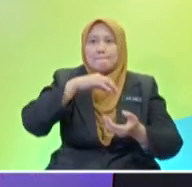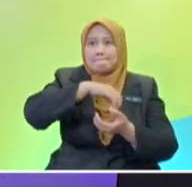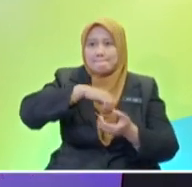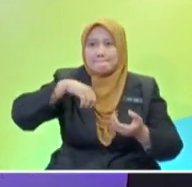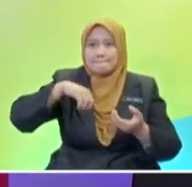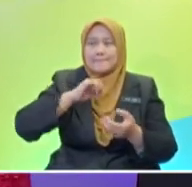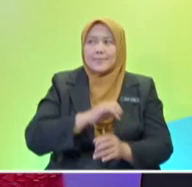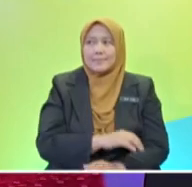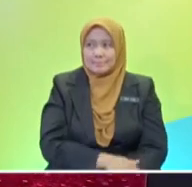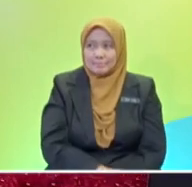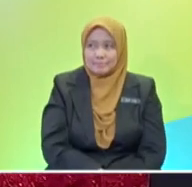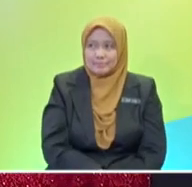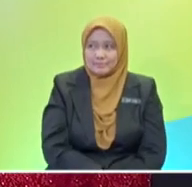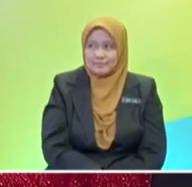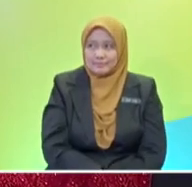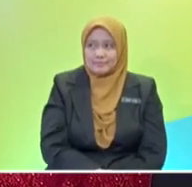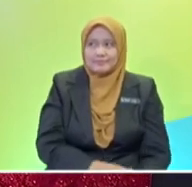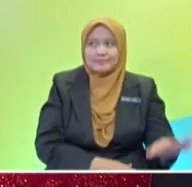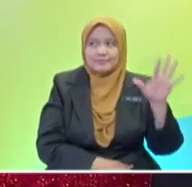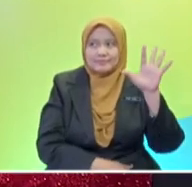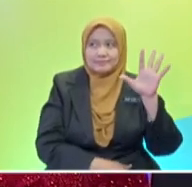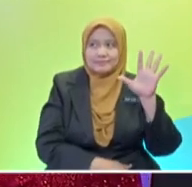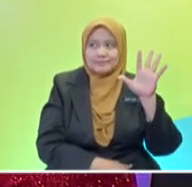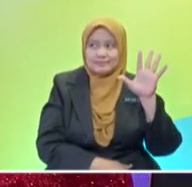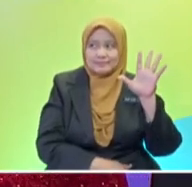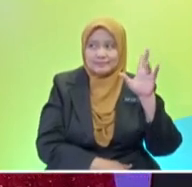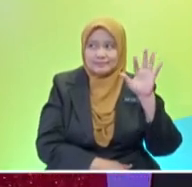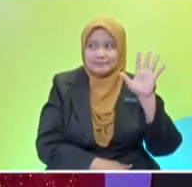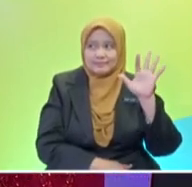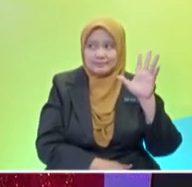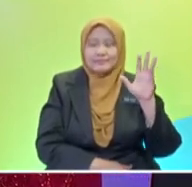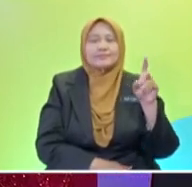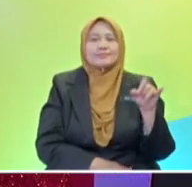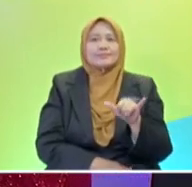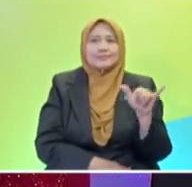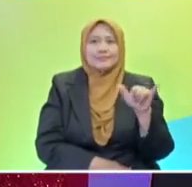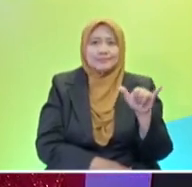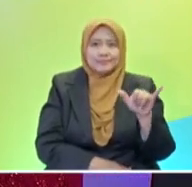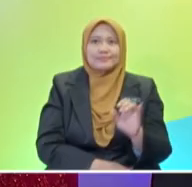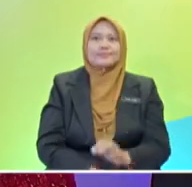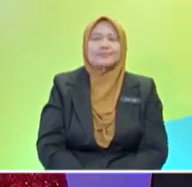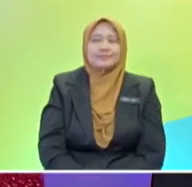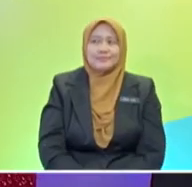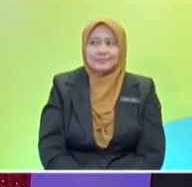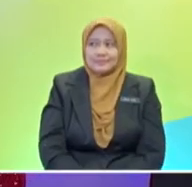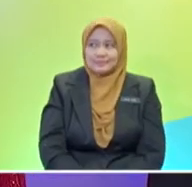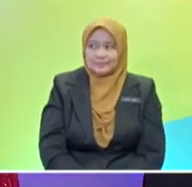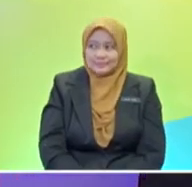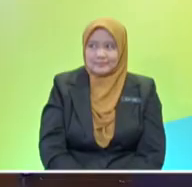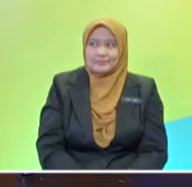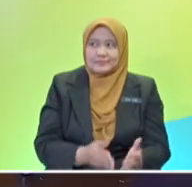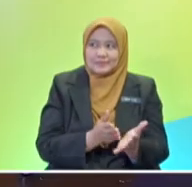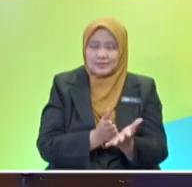tengok. Murid-murid, mari kita buat macam jari. Jari, jari, lima jariku. Sama kan? Menjari. Okey,